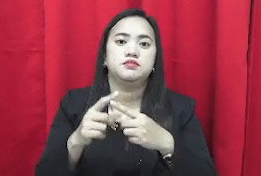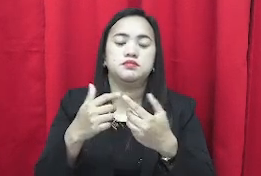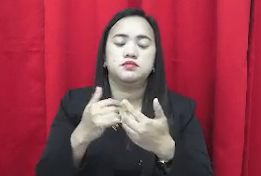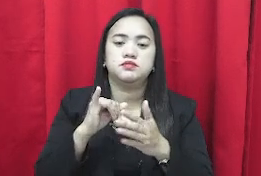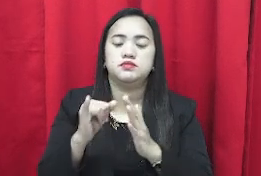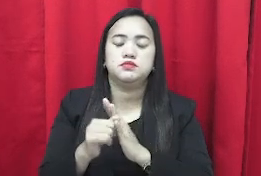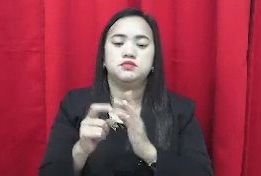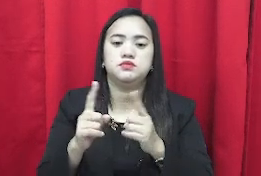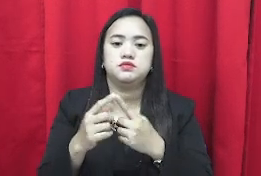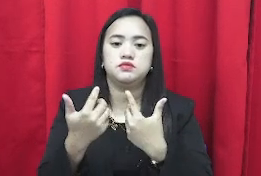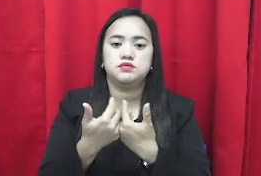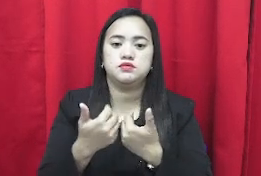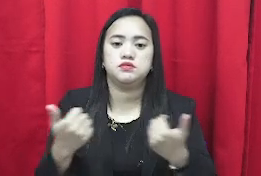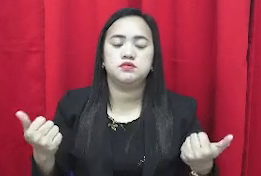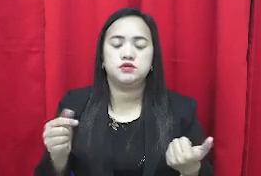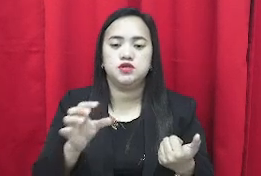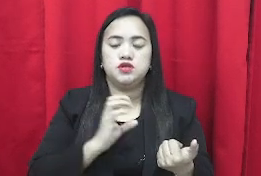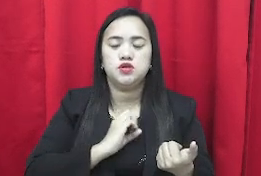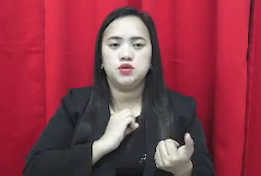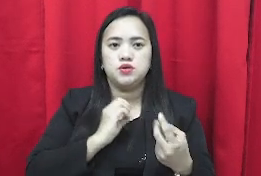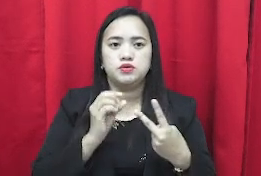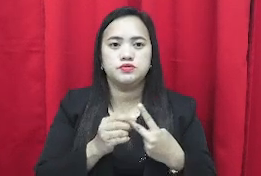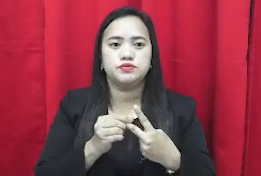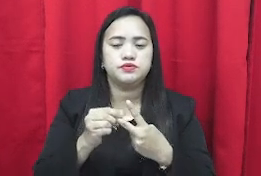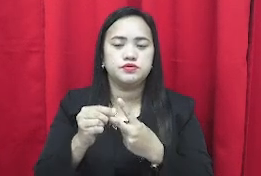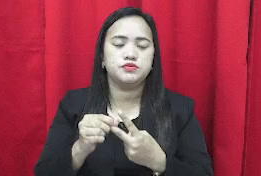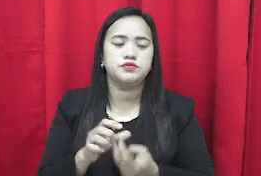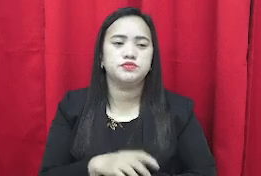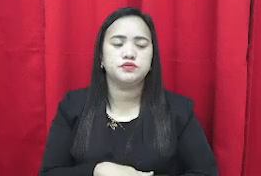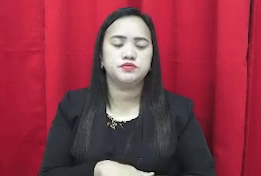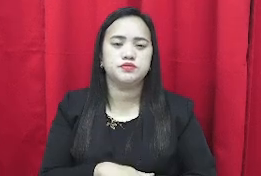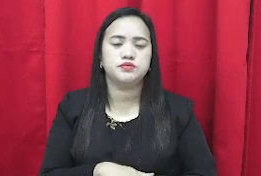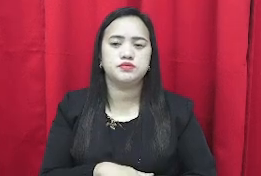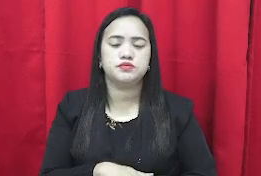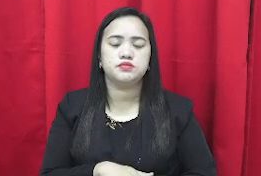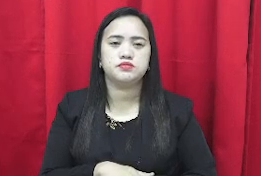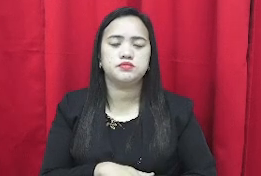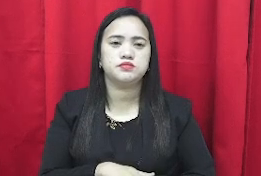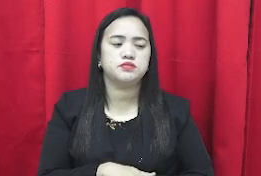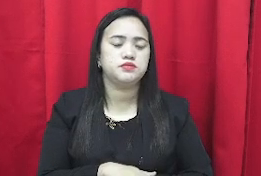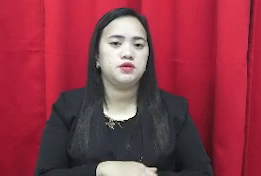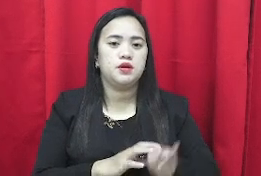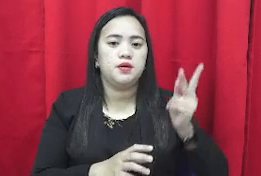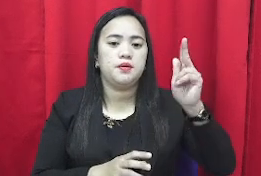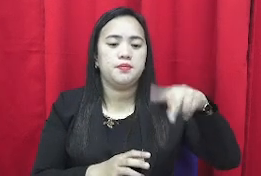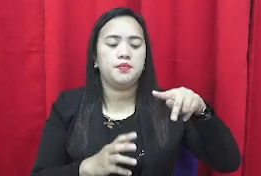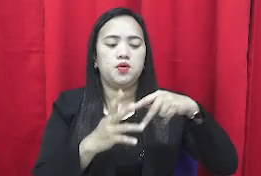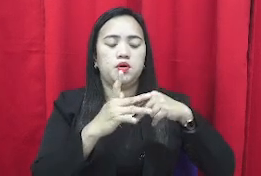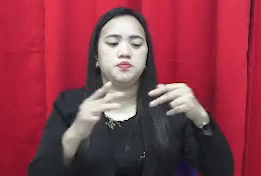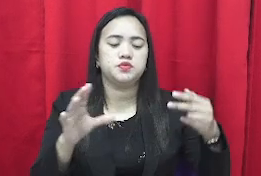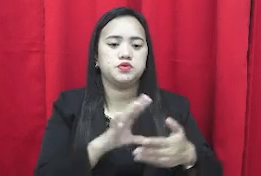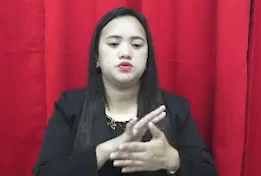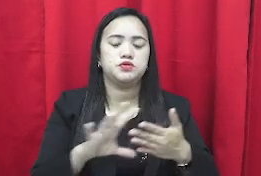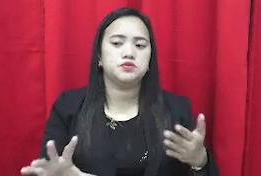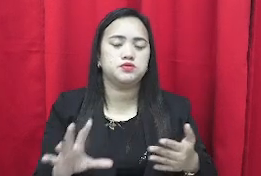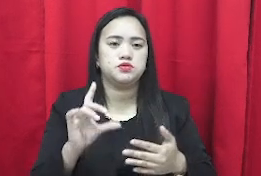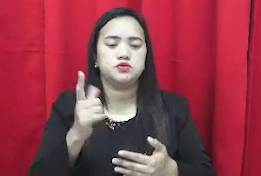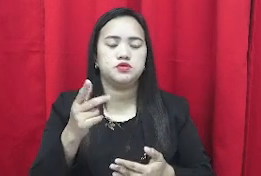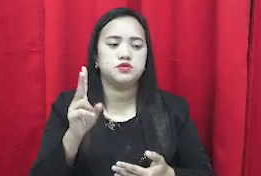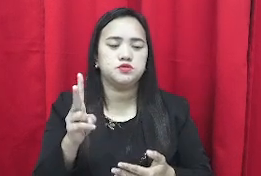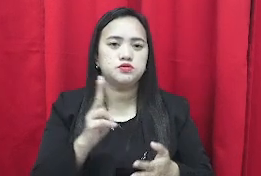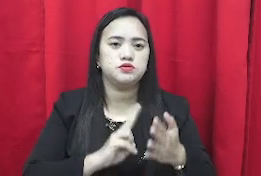sariling choice bakit Kasi sabi rito ng Bible sa ah Proverbs 23 verse a a proverbs 22